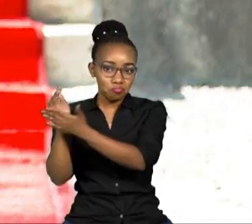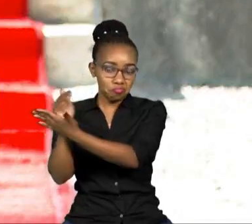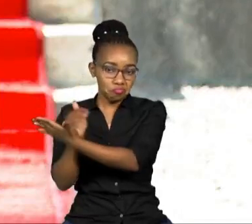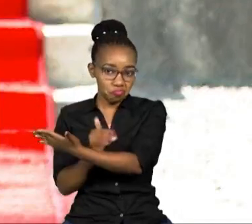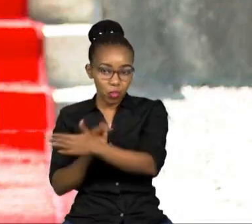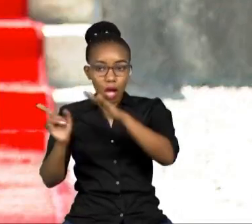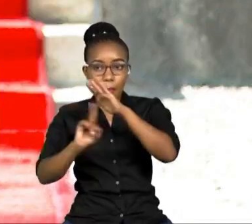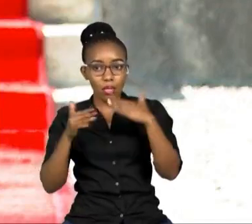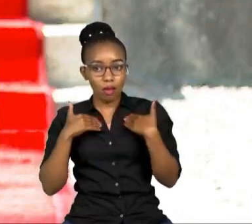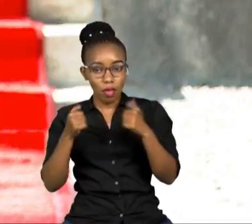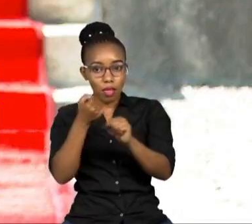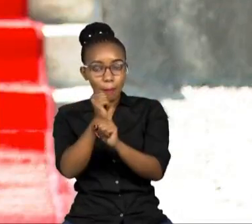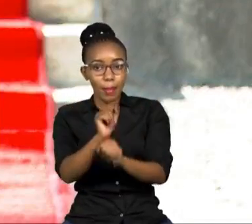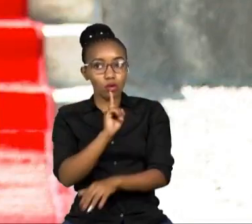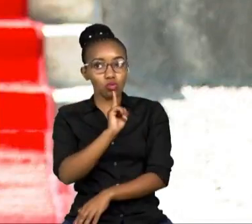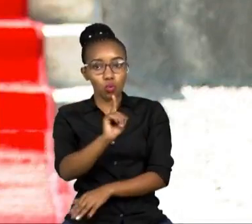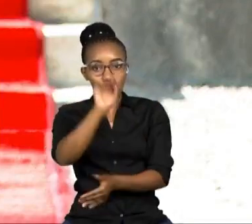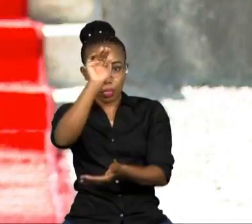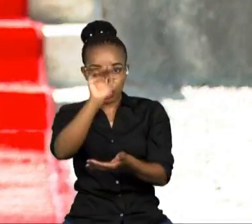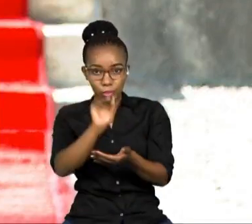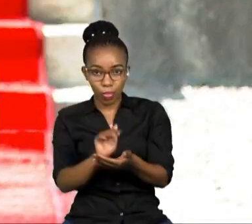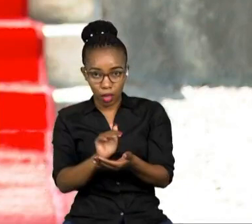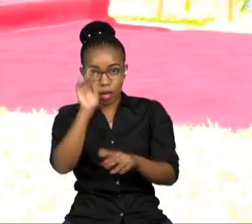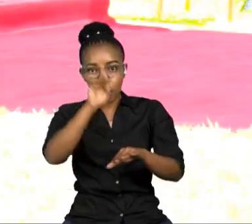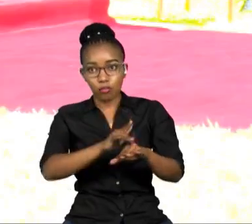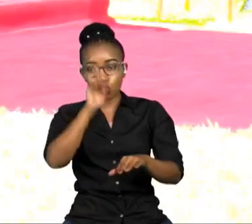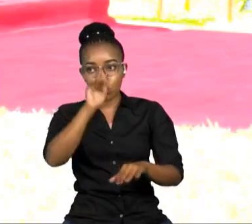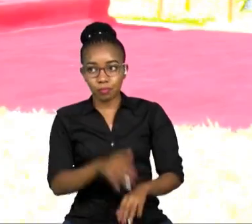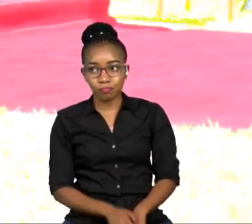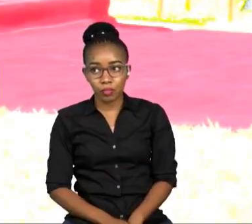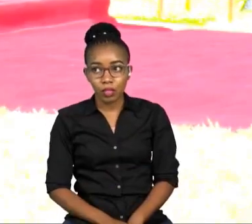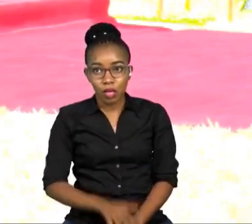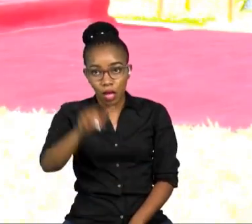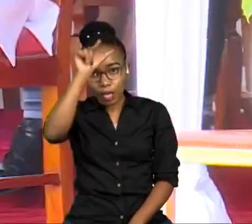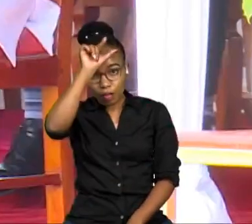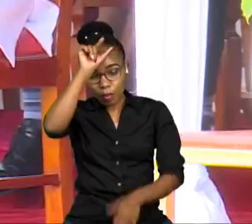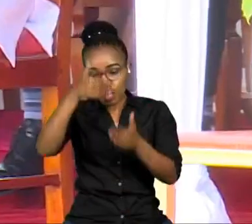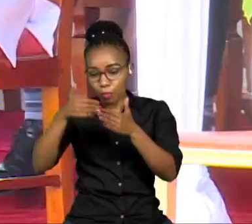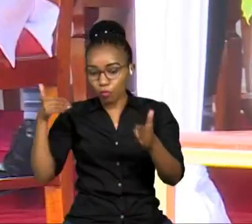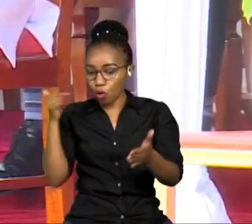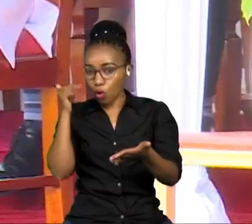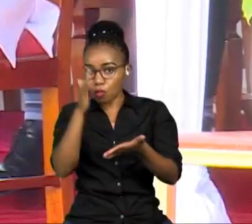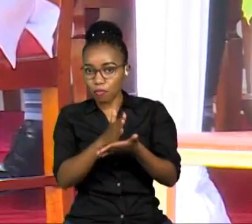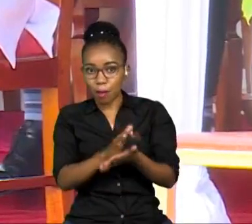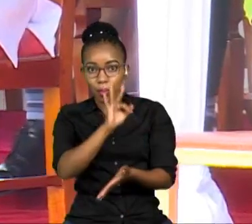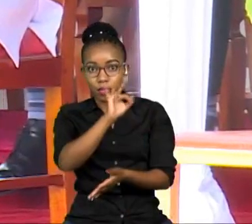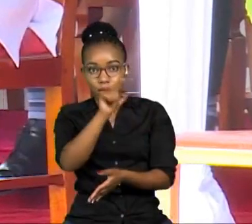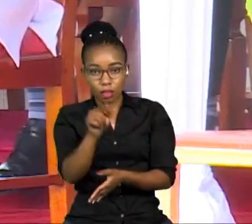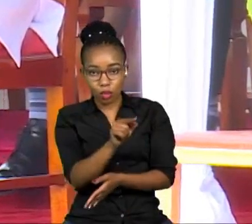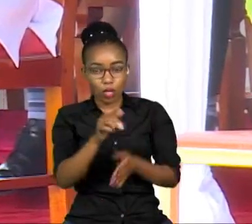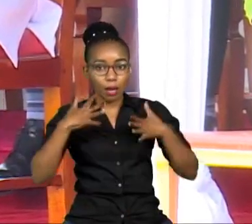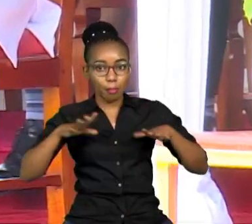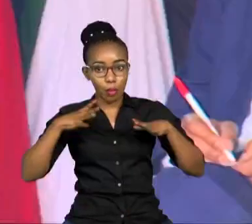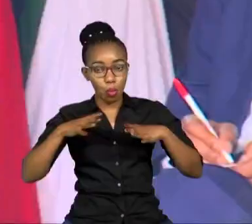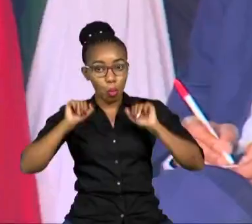Afya ili kuhakikisha ya kwamba tunapunguza maambukizi hayo. The government had earlier confirmed that only 3,000 people will